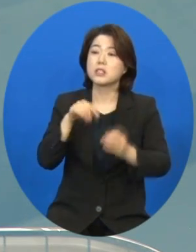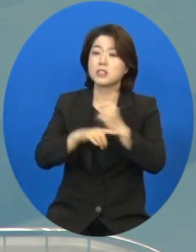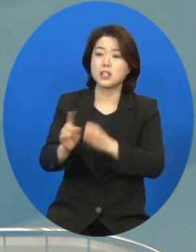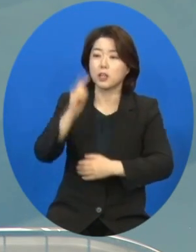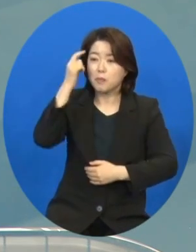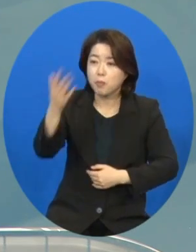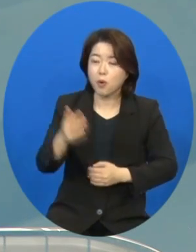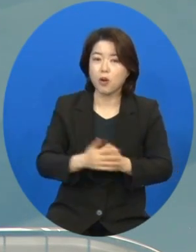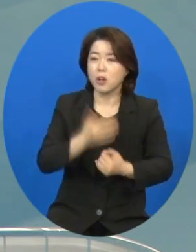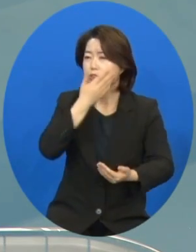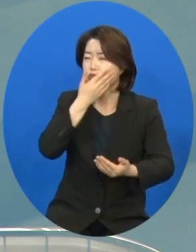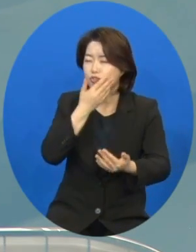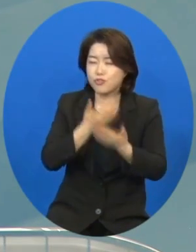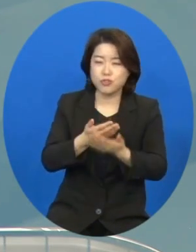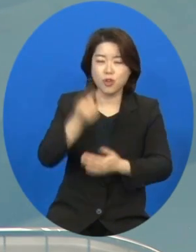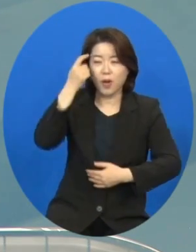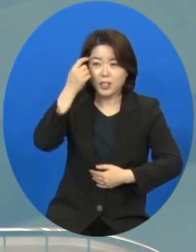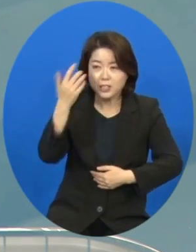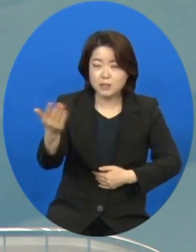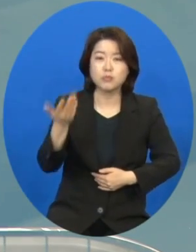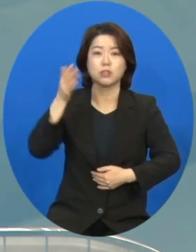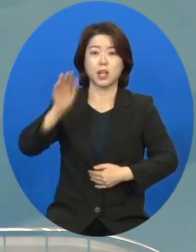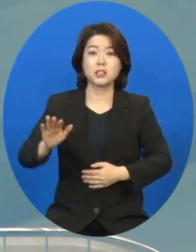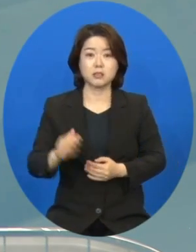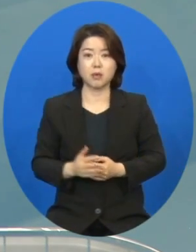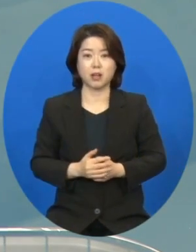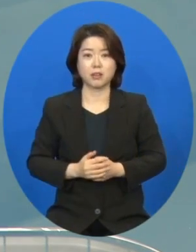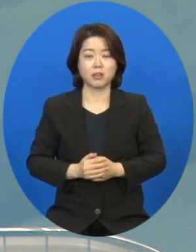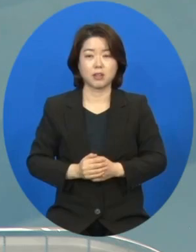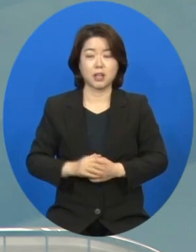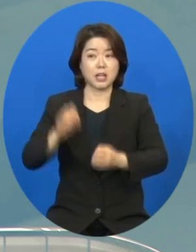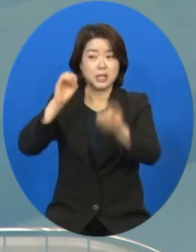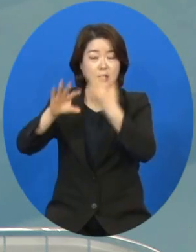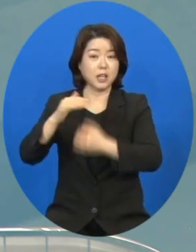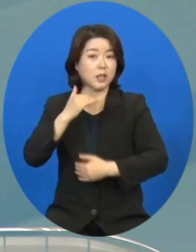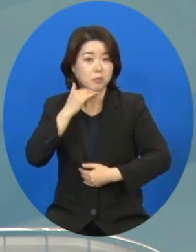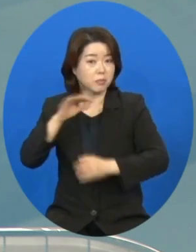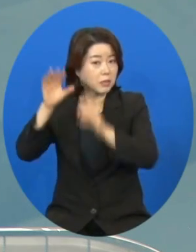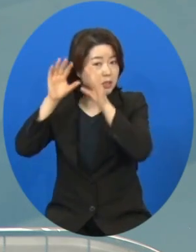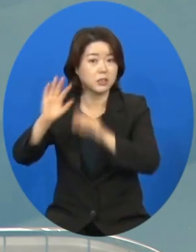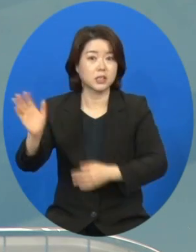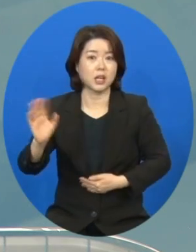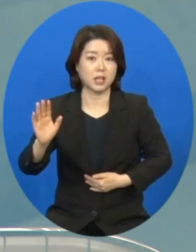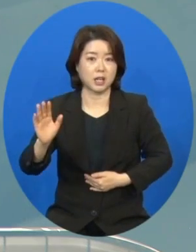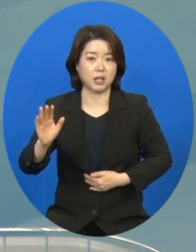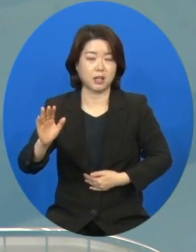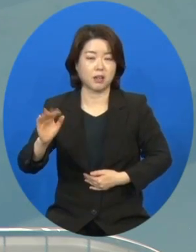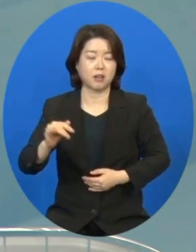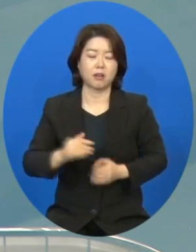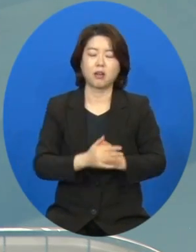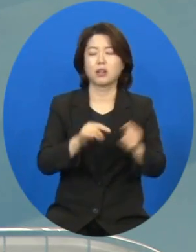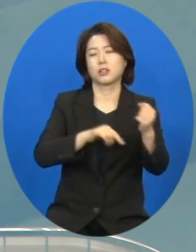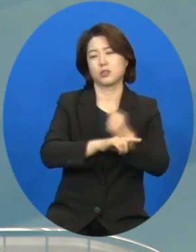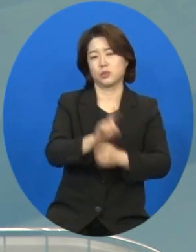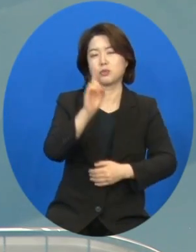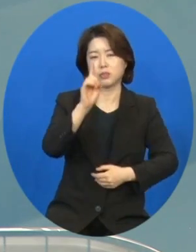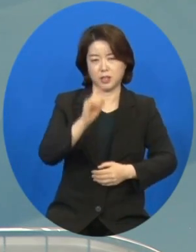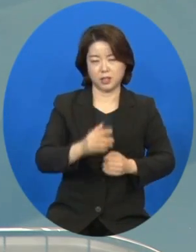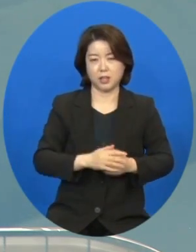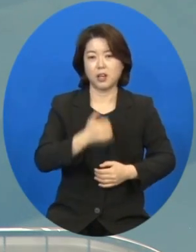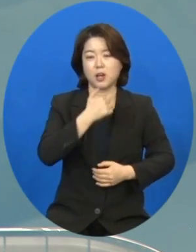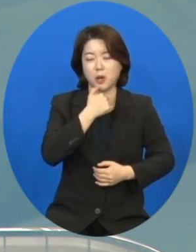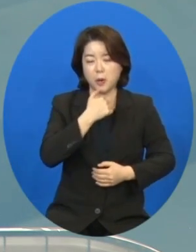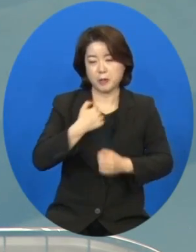정말 결정적인 질문을 던지고도 어떻게 이럴 수가 있죠? 이유는 하나예요. 본디오